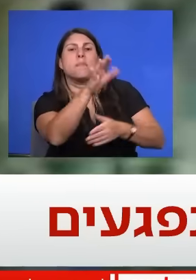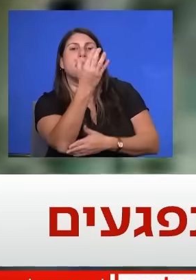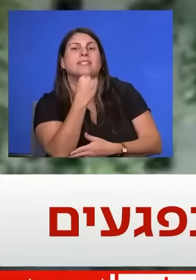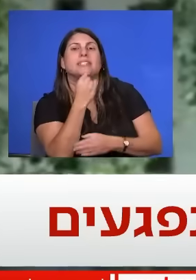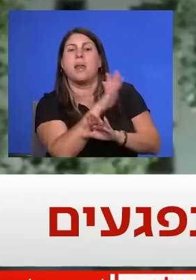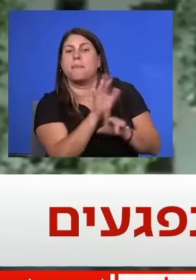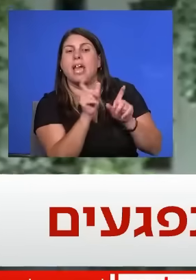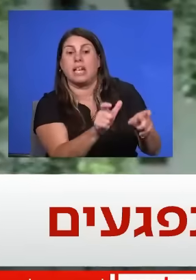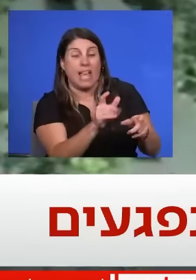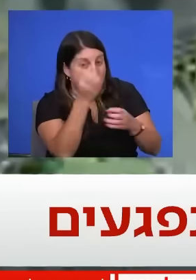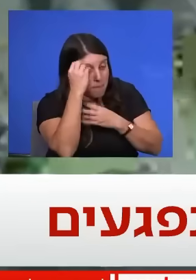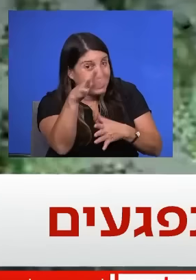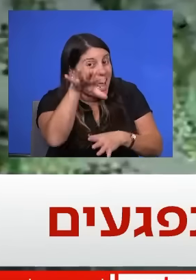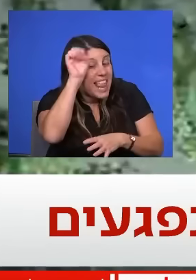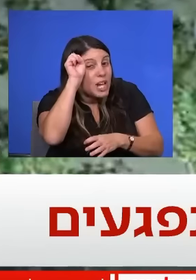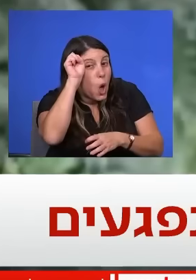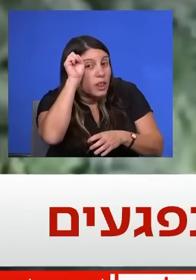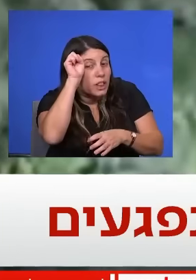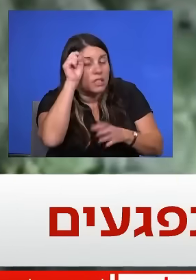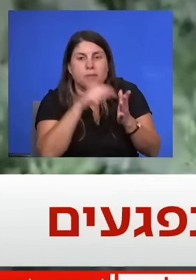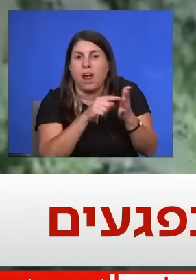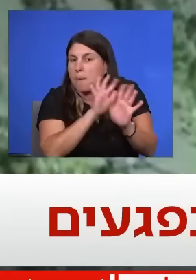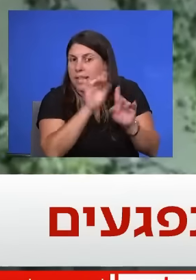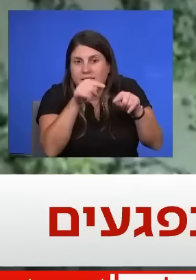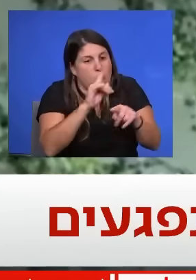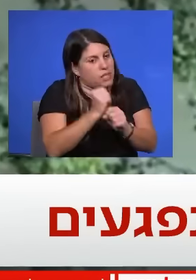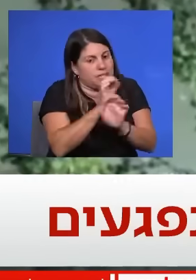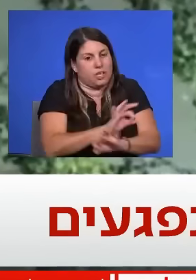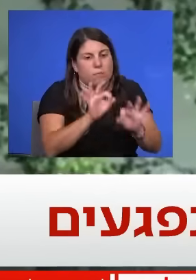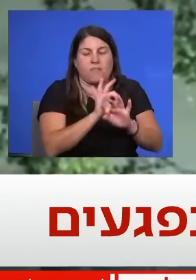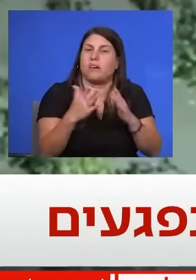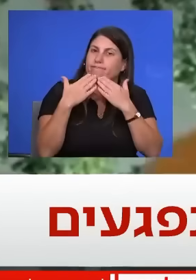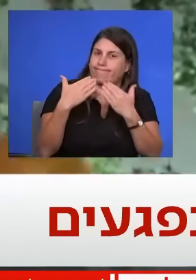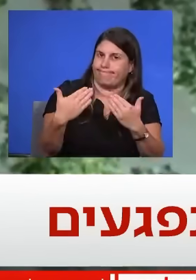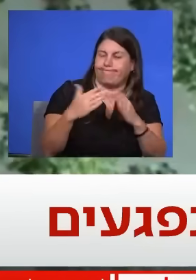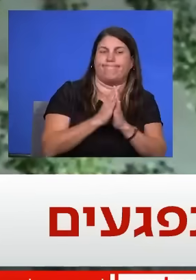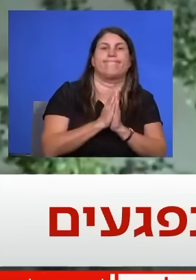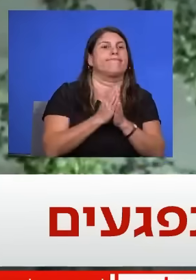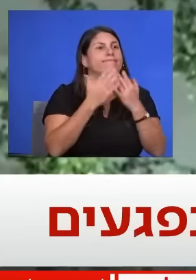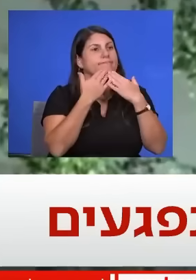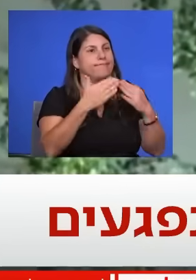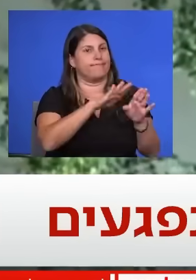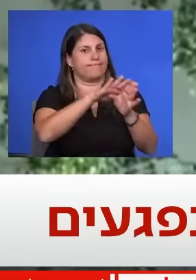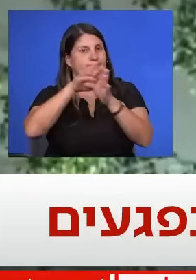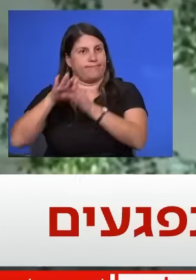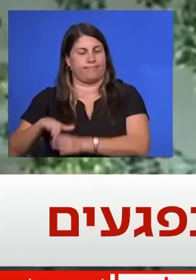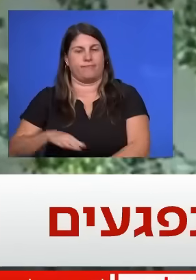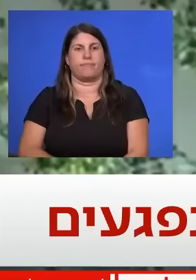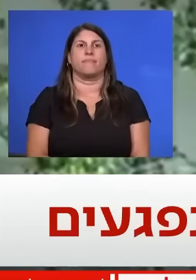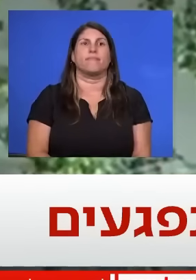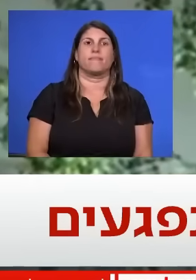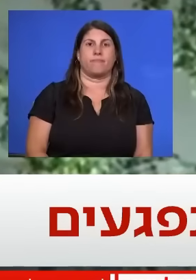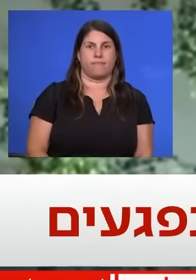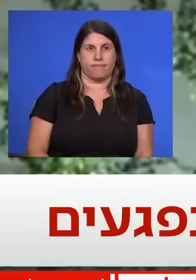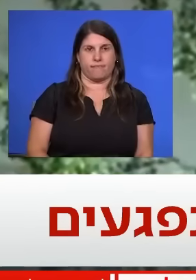עמוק עמוק, כי בלי זה אנחנו לא נעשה פה שום דבר. תמיר דן, ראש המועצה האזורית שדות נגב, תודה רבה. תודה רבה לכם, ערב טוב. תודה גם לכם, דובי.